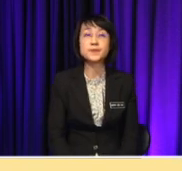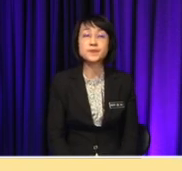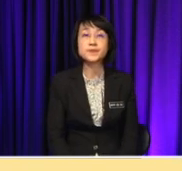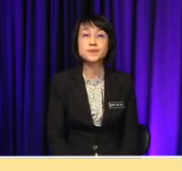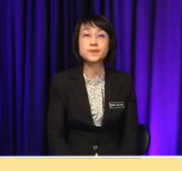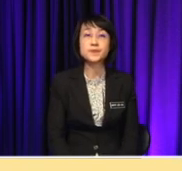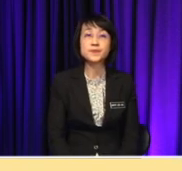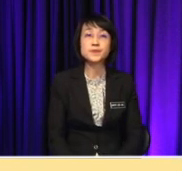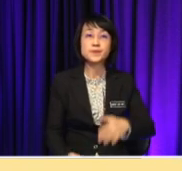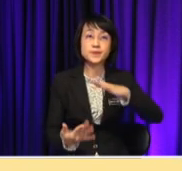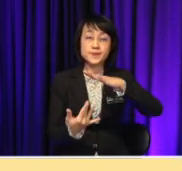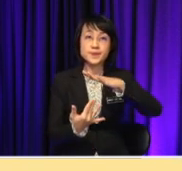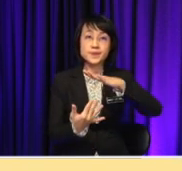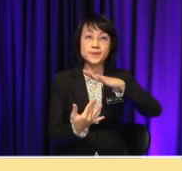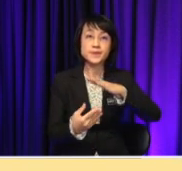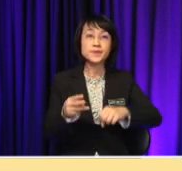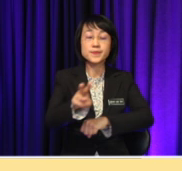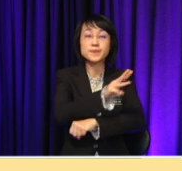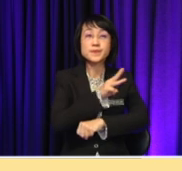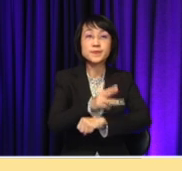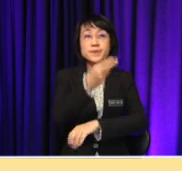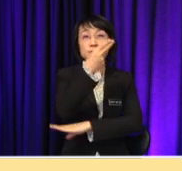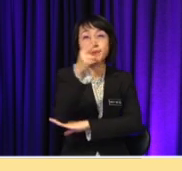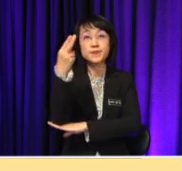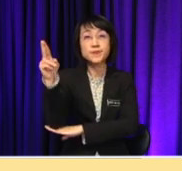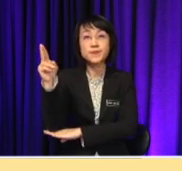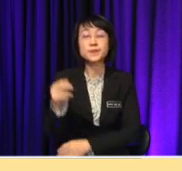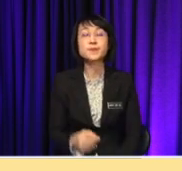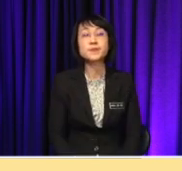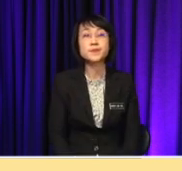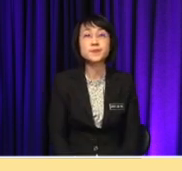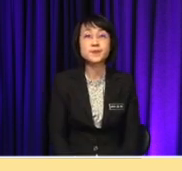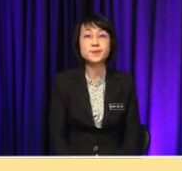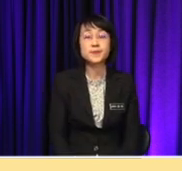makanan bahan apifosit Dia sedikit sajalah kepada